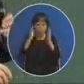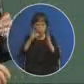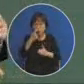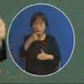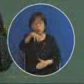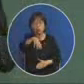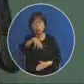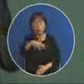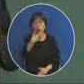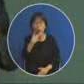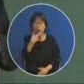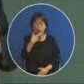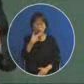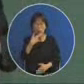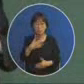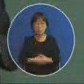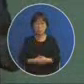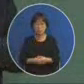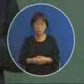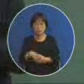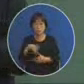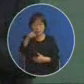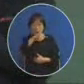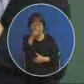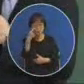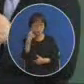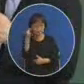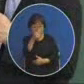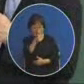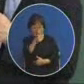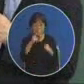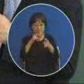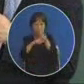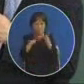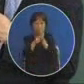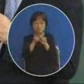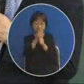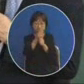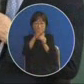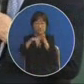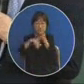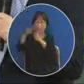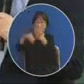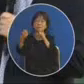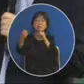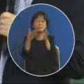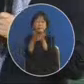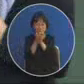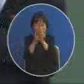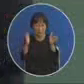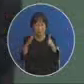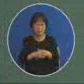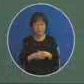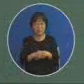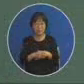but there's no time, there's no place to do that. 붙잡는 순간에 역사를 난다니까요. The moment you hold on to this as your covenant, it becomes God's work. 저 다민족들이 귀중한 분들이